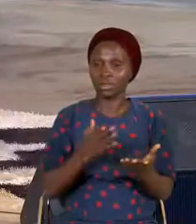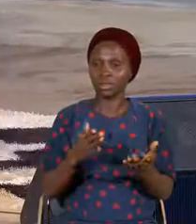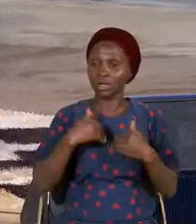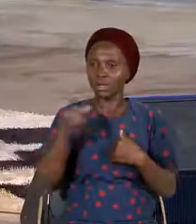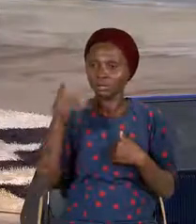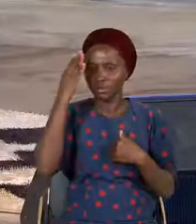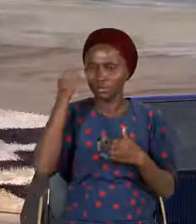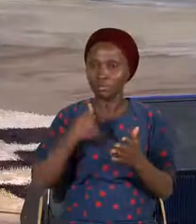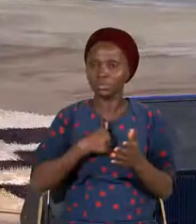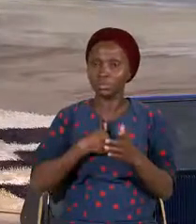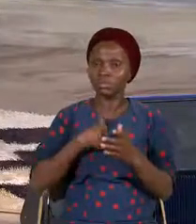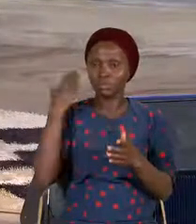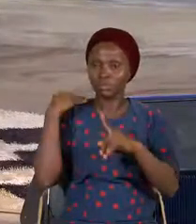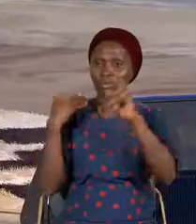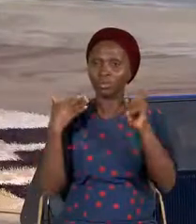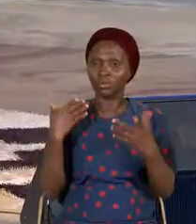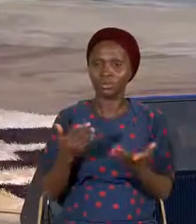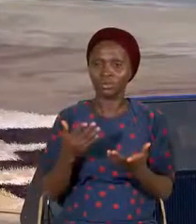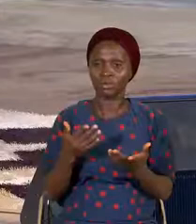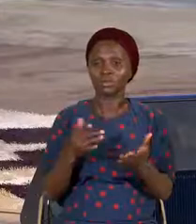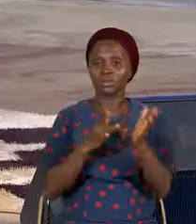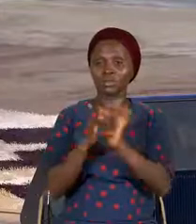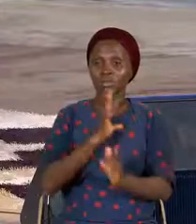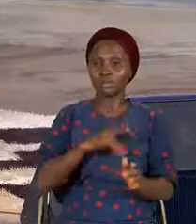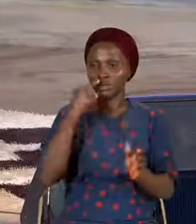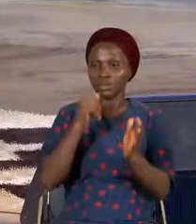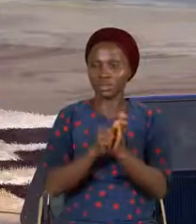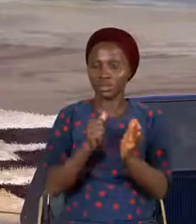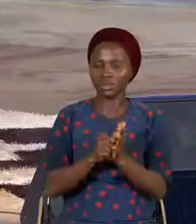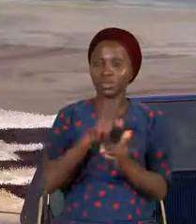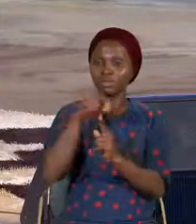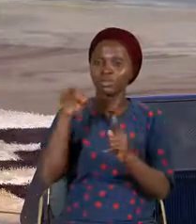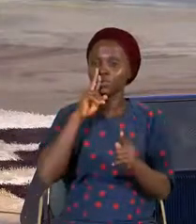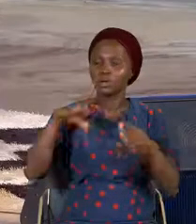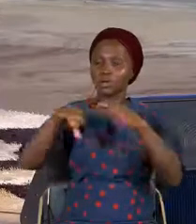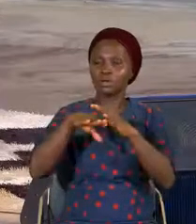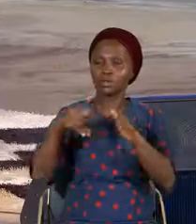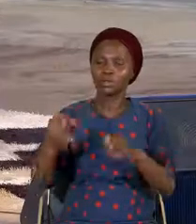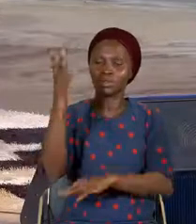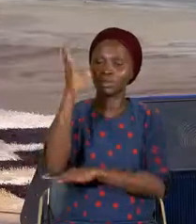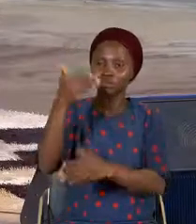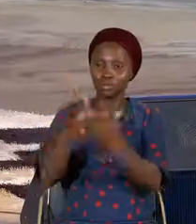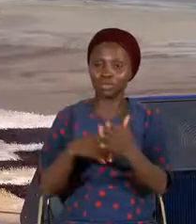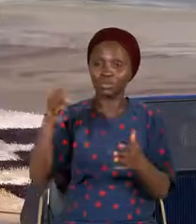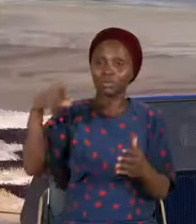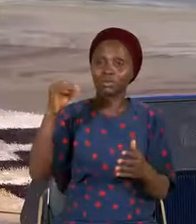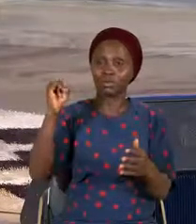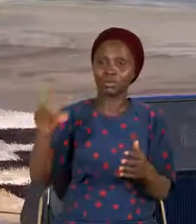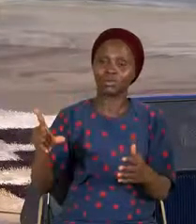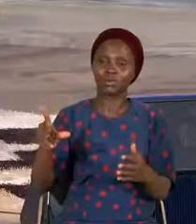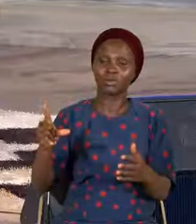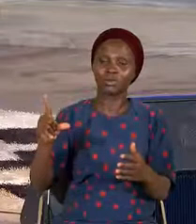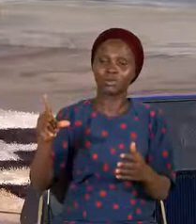Où me connais-tu? Lorsque tu étais sous le figuier, même avant que Philippe t'appelât, je t'ai